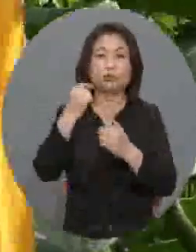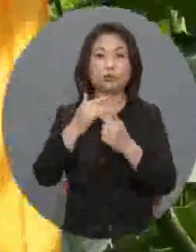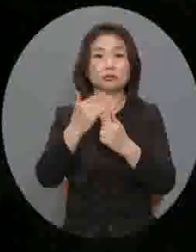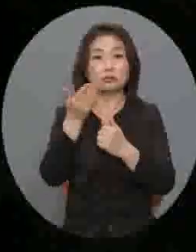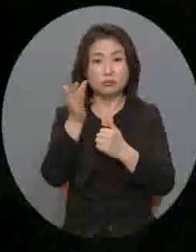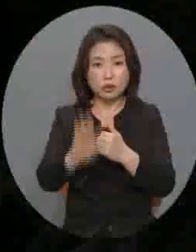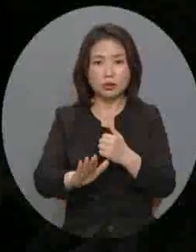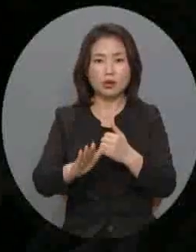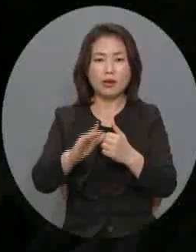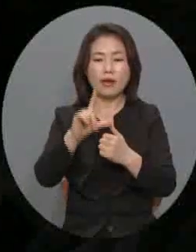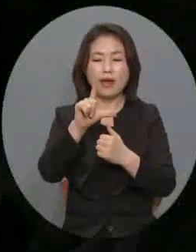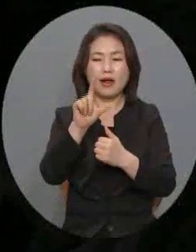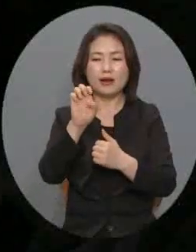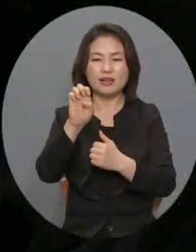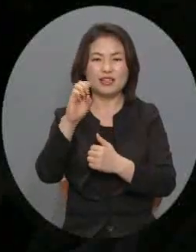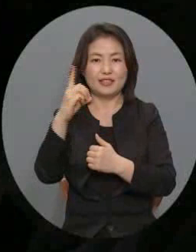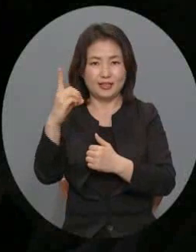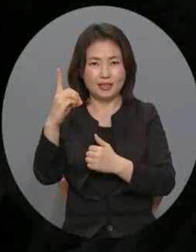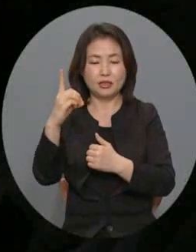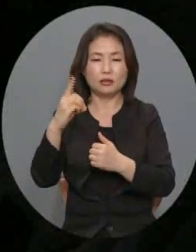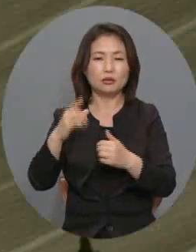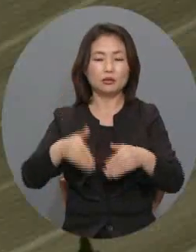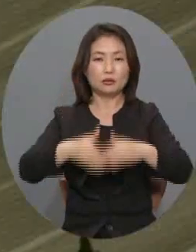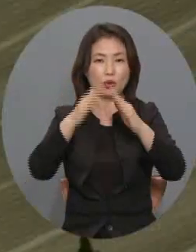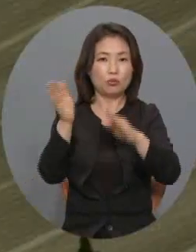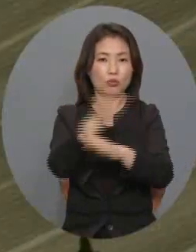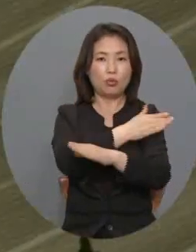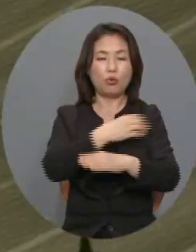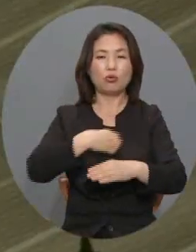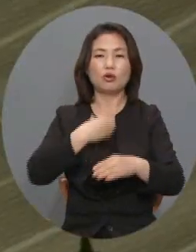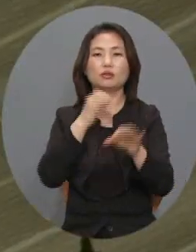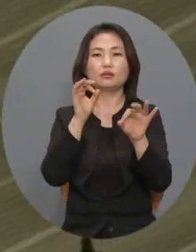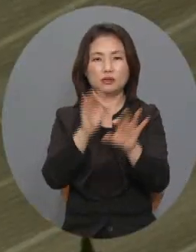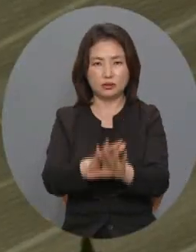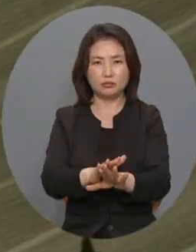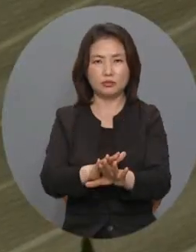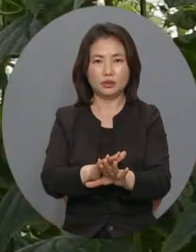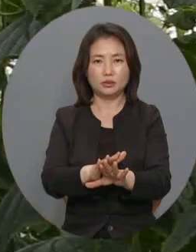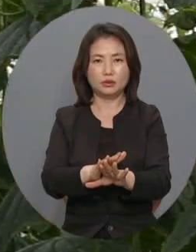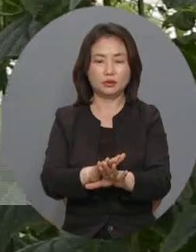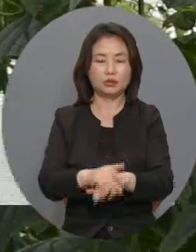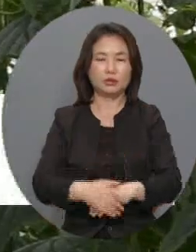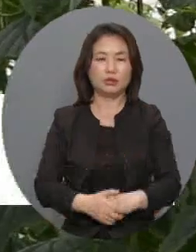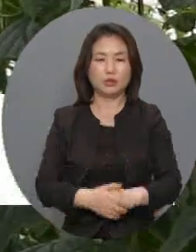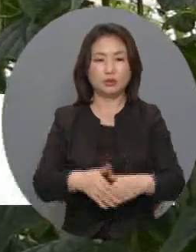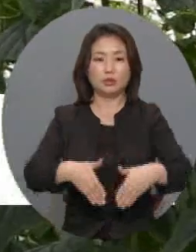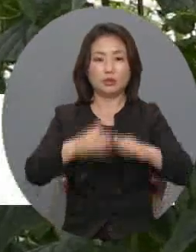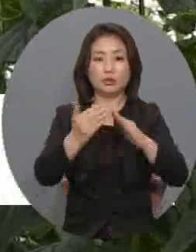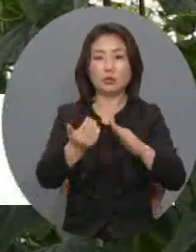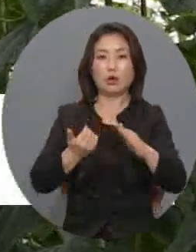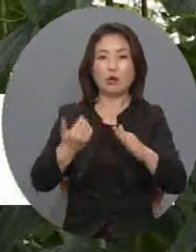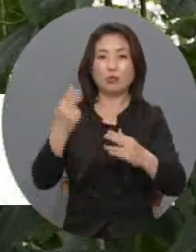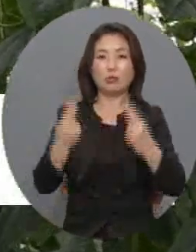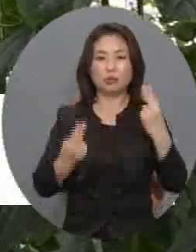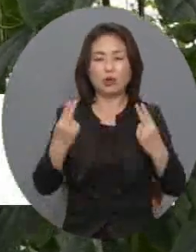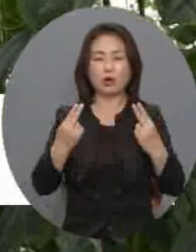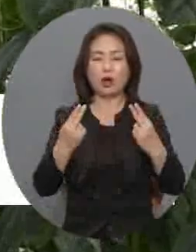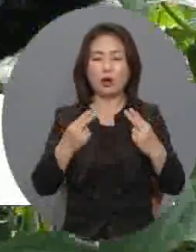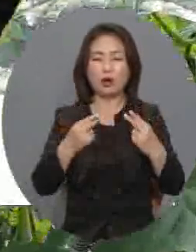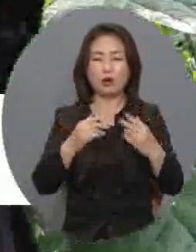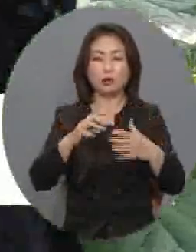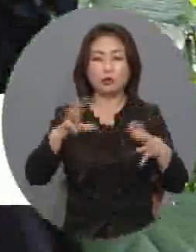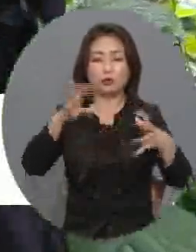일쑤였는데 LED 보광시설을 하고서는 걱정이 없어졌습니다. 설치 전보다 수확량은